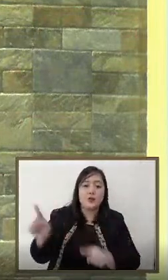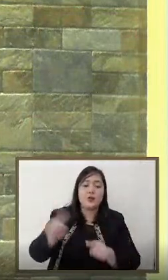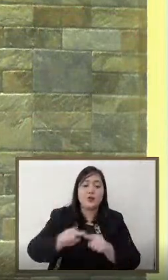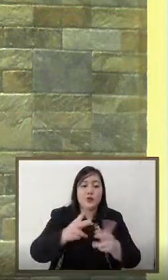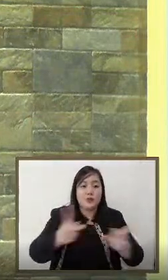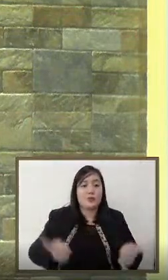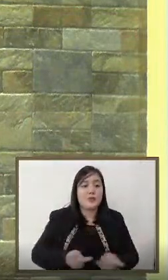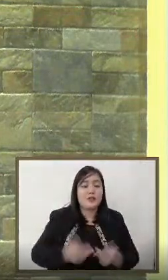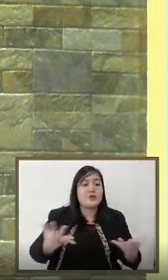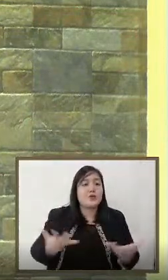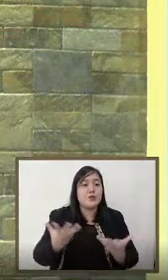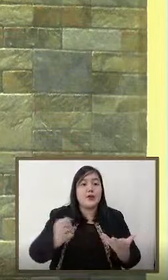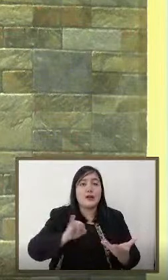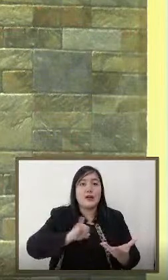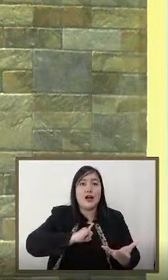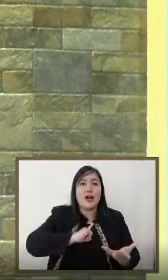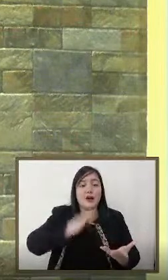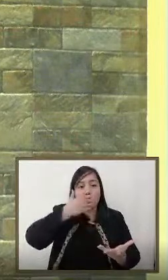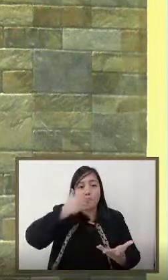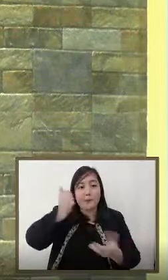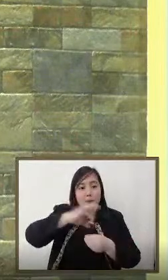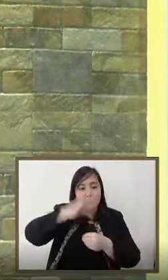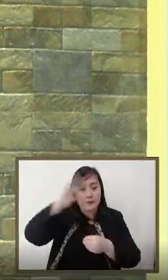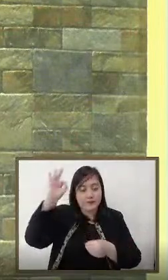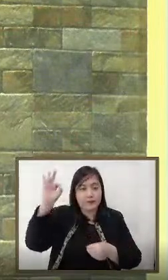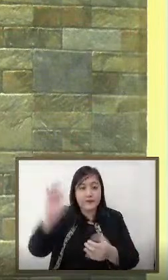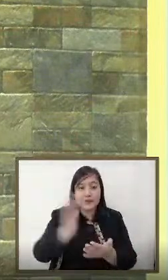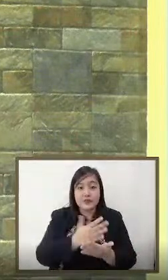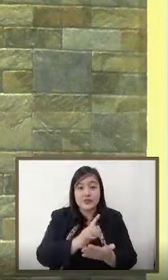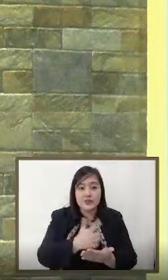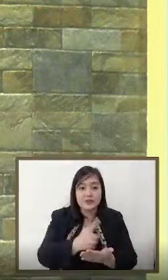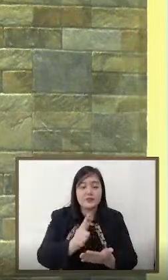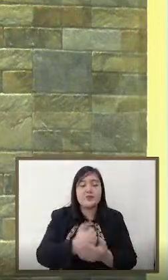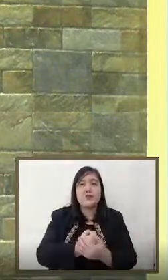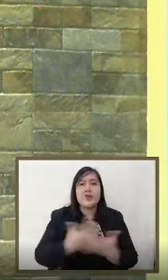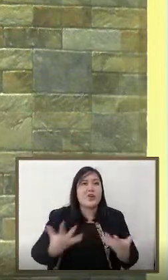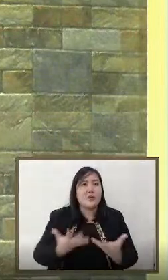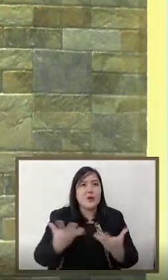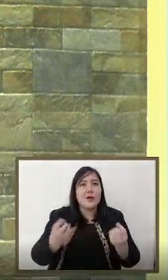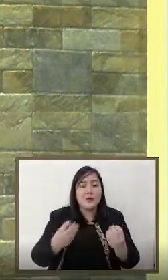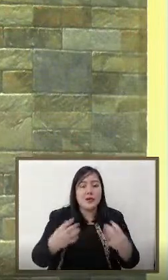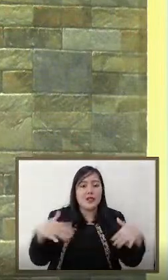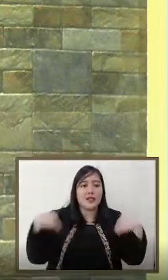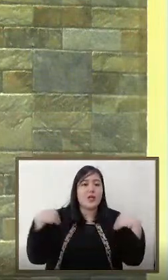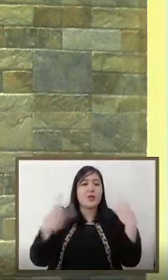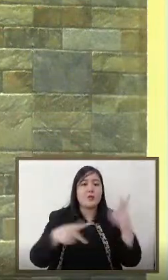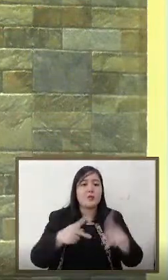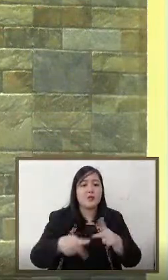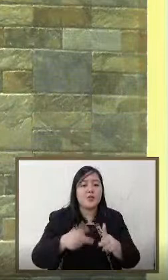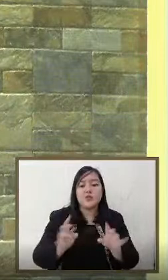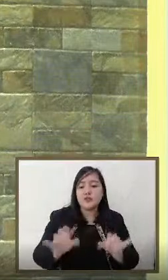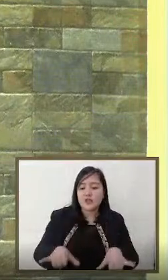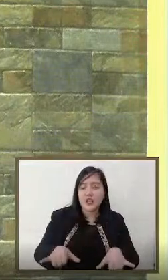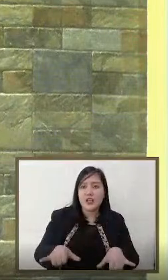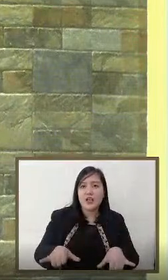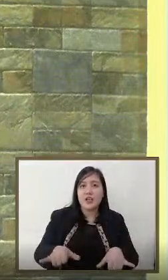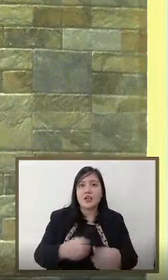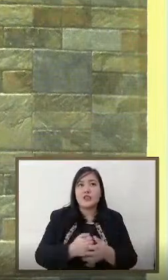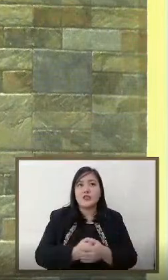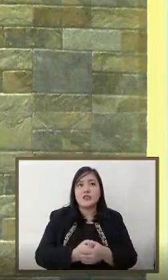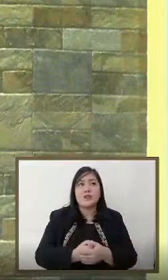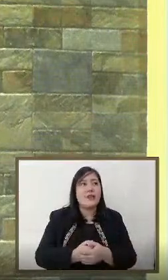dun laging maraming tao, maraming nakatambay na kabataan. Parang playground po kasi yun na